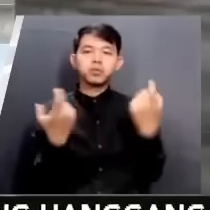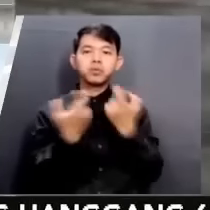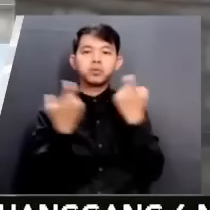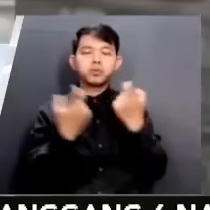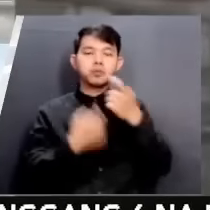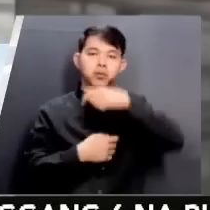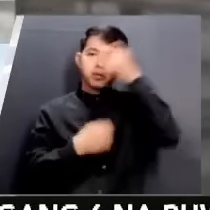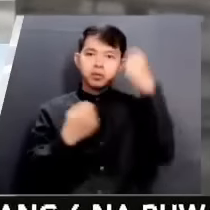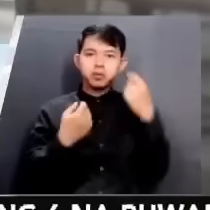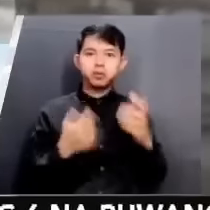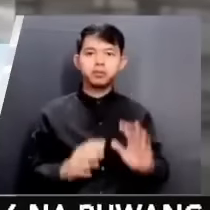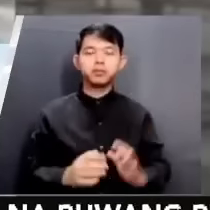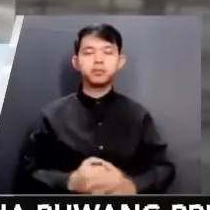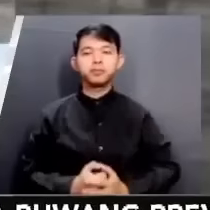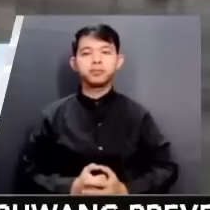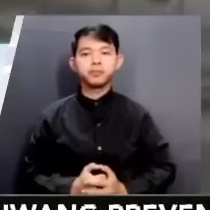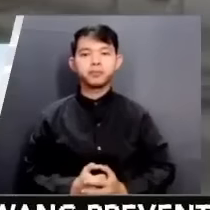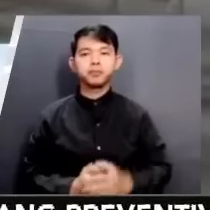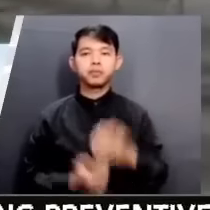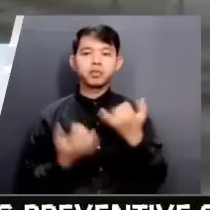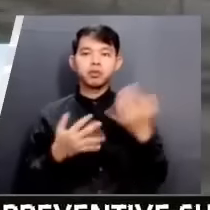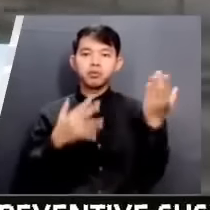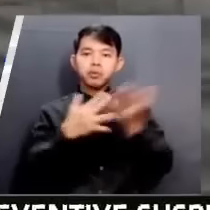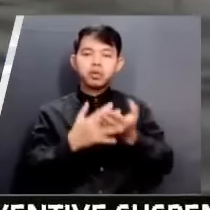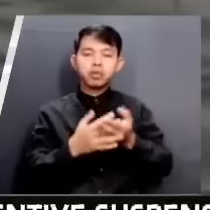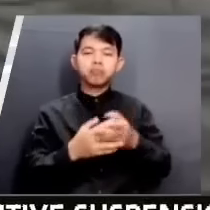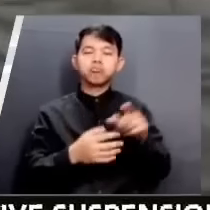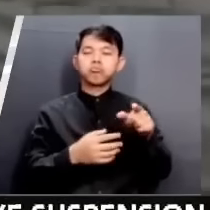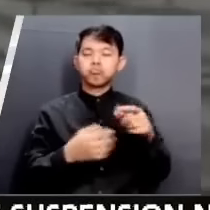Animal Welfare Act ng isang animal rights group.